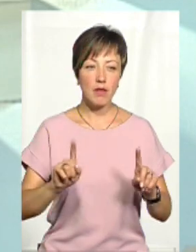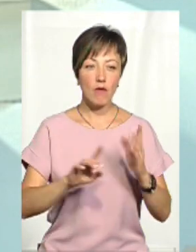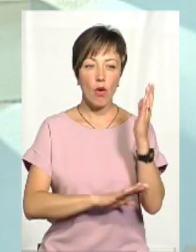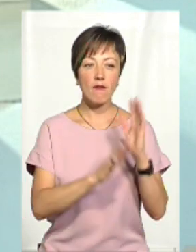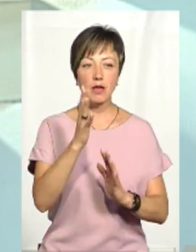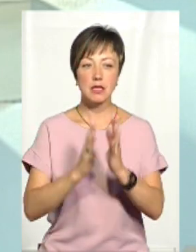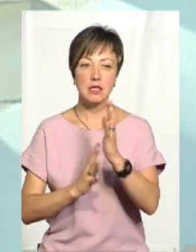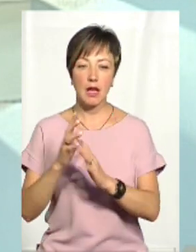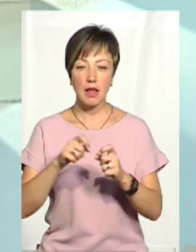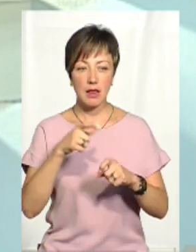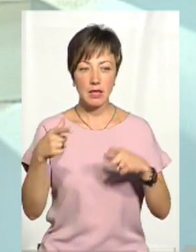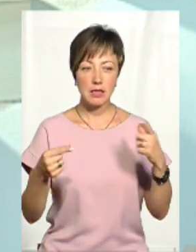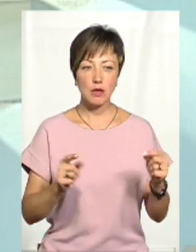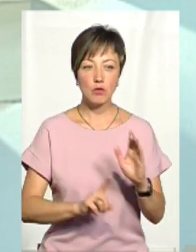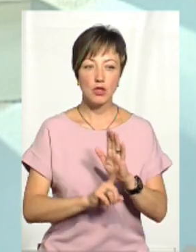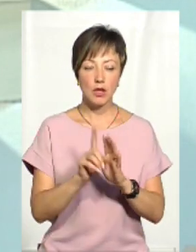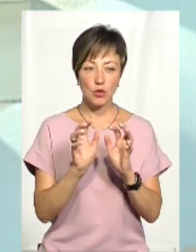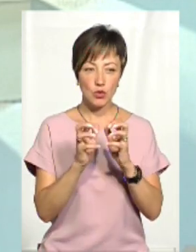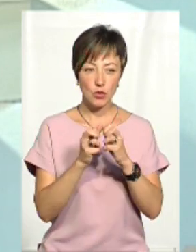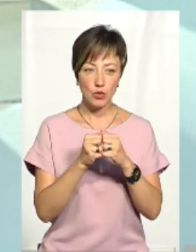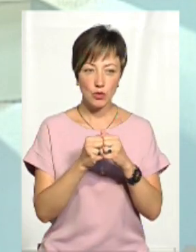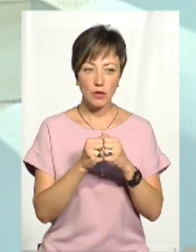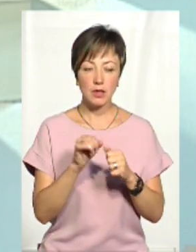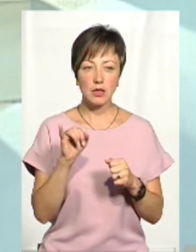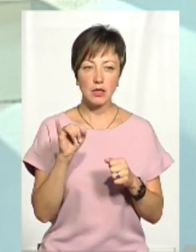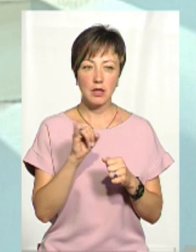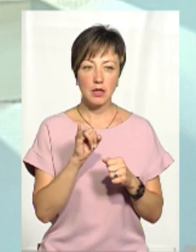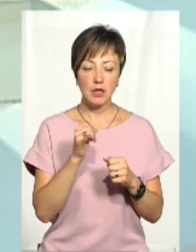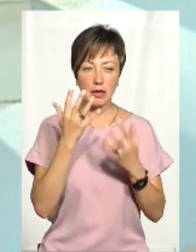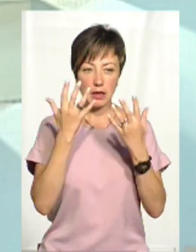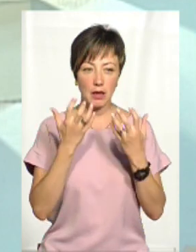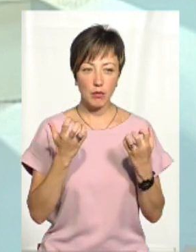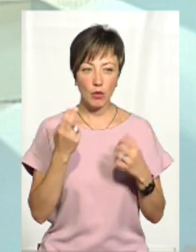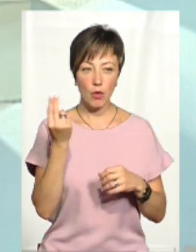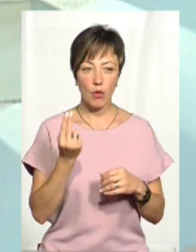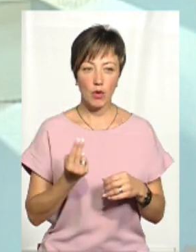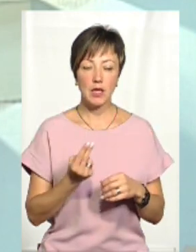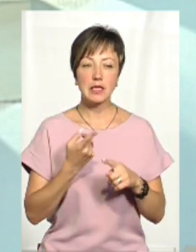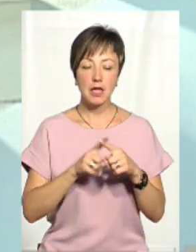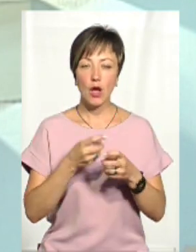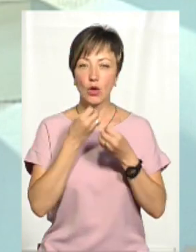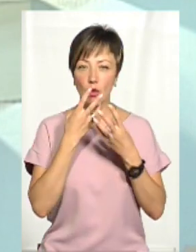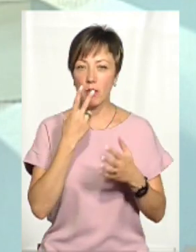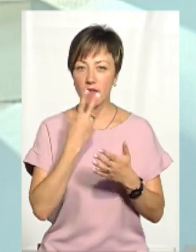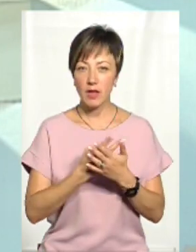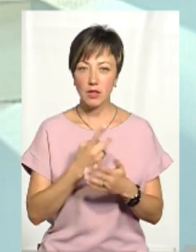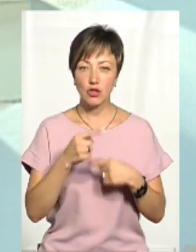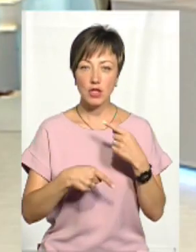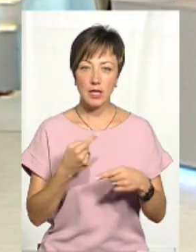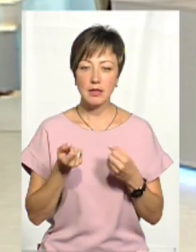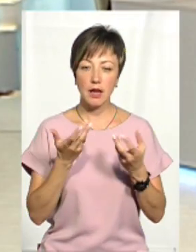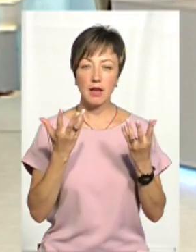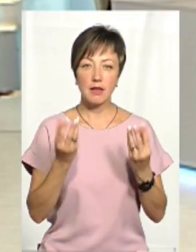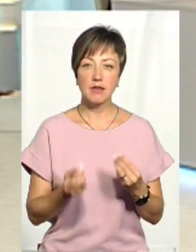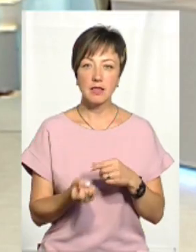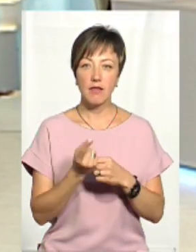лісосмугах. Листя починає скручуватися і набуває темнішого кольору. Це добре видно, і десь через декілька